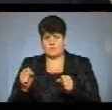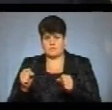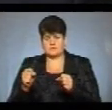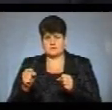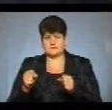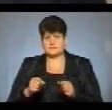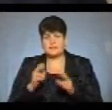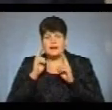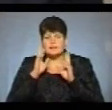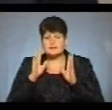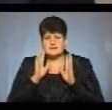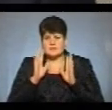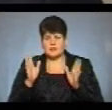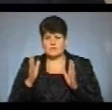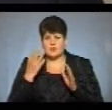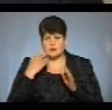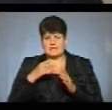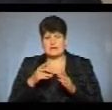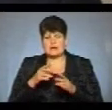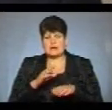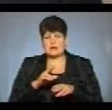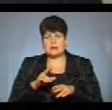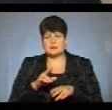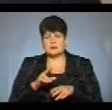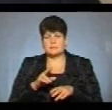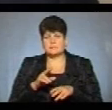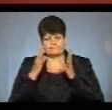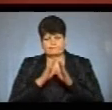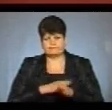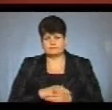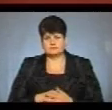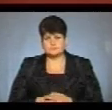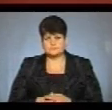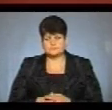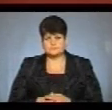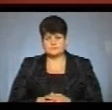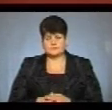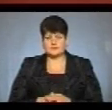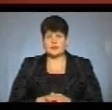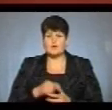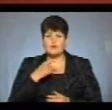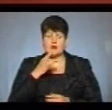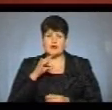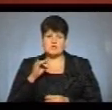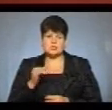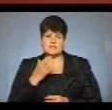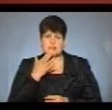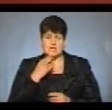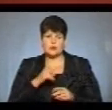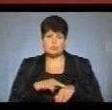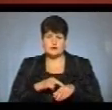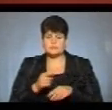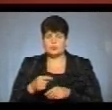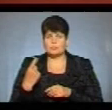на них, що я не знаю. Ну, коли ми зайшли, там тіло лежало, йому руку просто до ліктя опалило. Так. Власне, за словами речника Національної поліції у